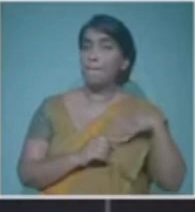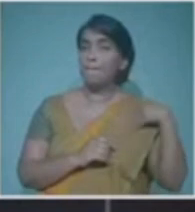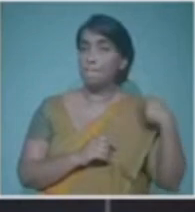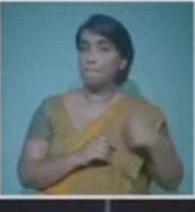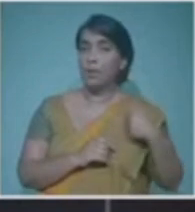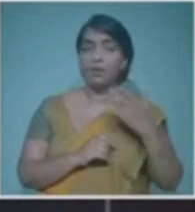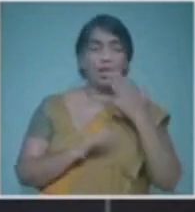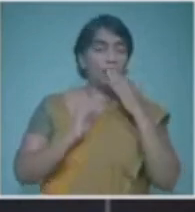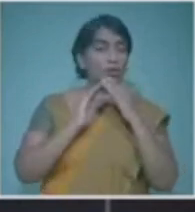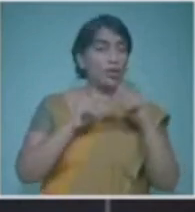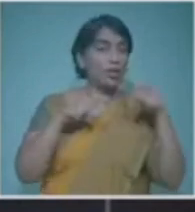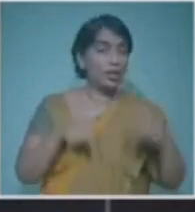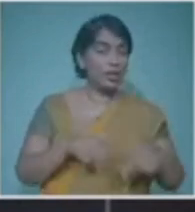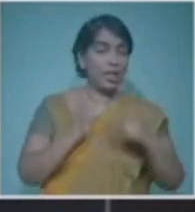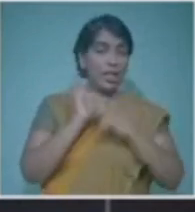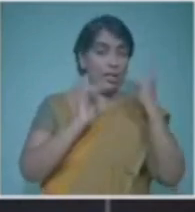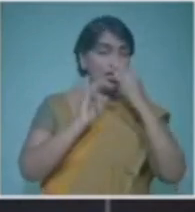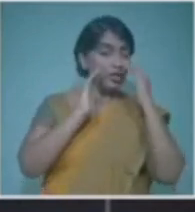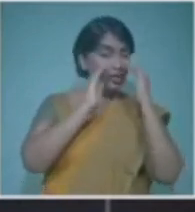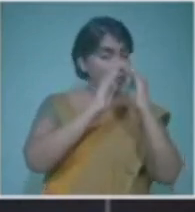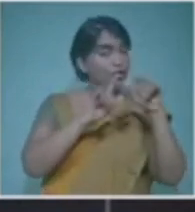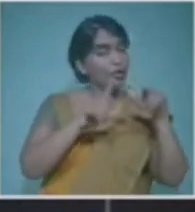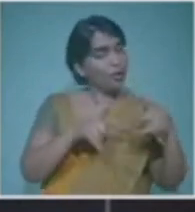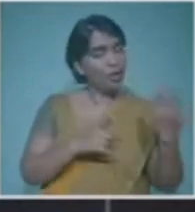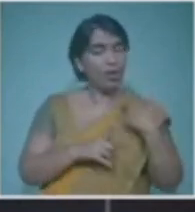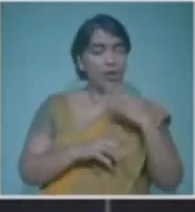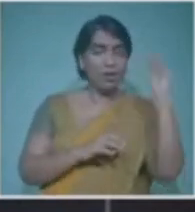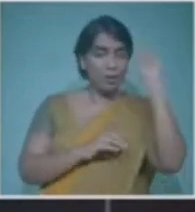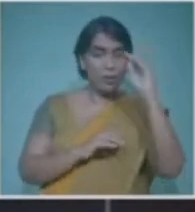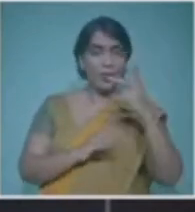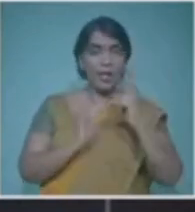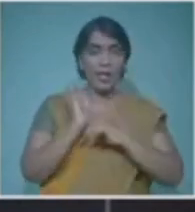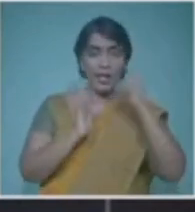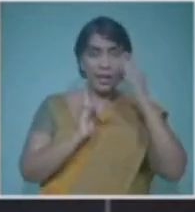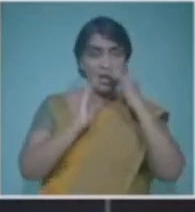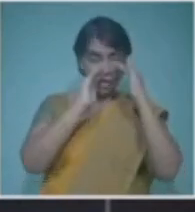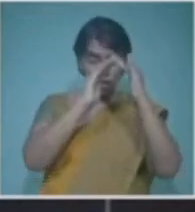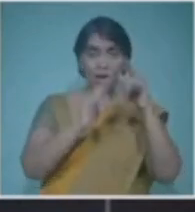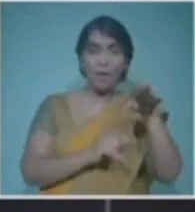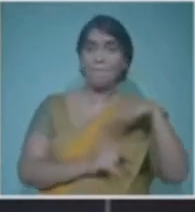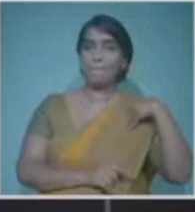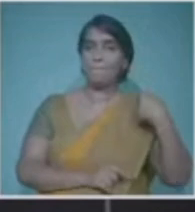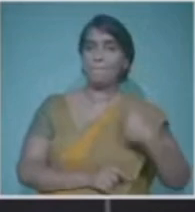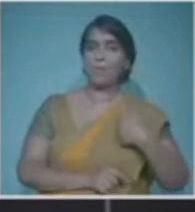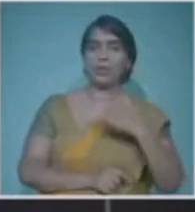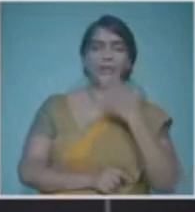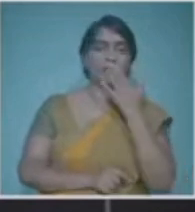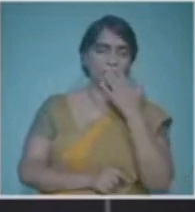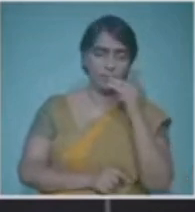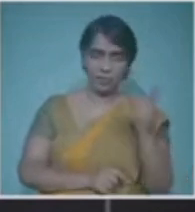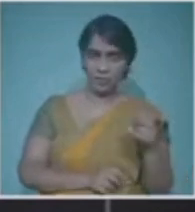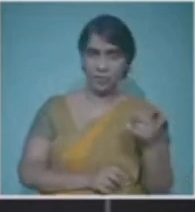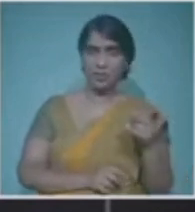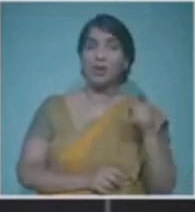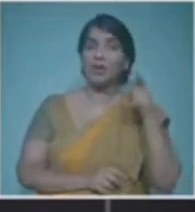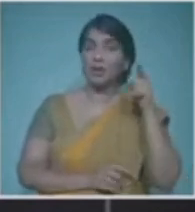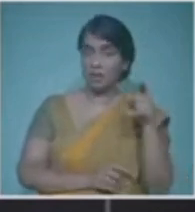පාසලක් වෙන්නේ දැන්ට තිබෙන ජාතික පාසලක් හෝ යෝජිත ජාතික පාසල තමයි ප්‍රමුඛ පාසල් වෙන්නේ. පොඩක් ඉන්න.